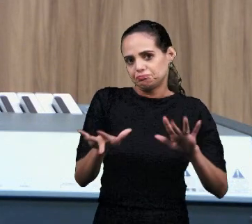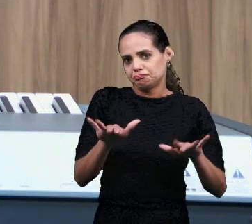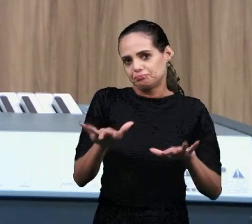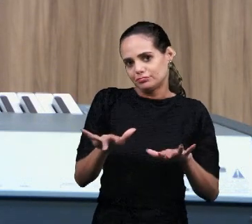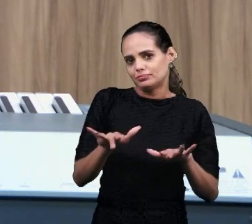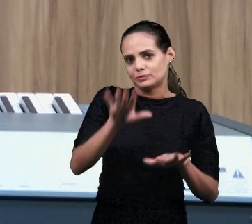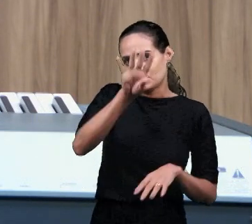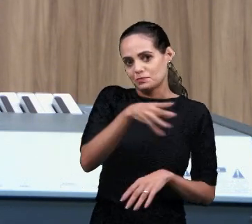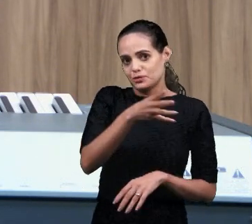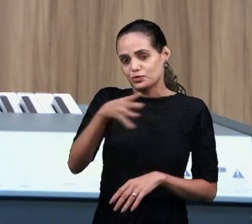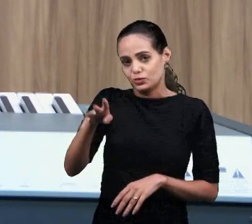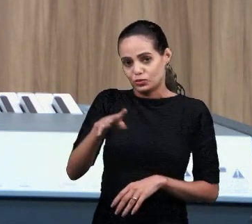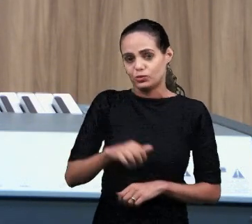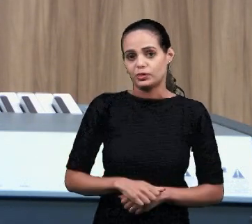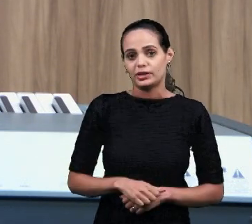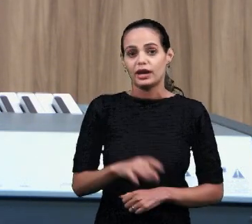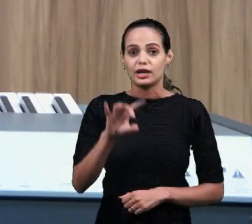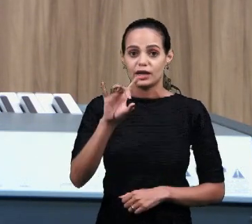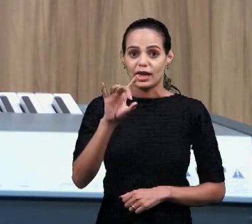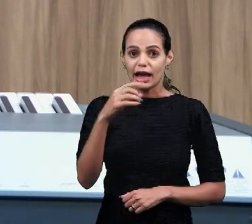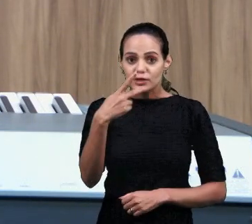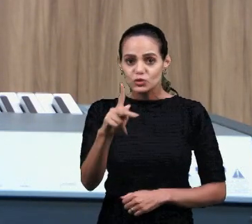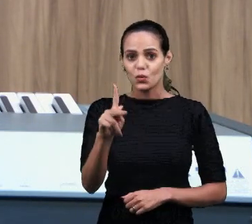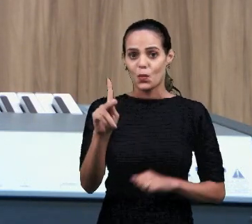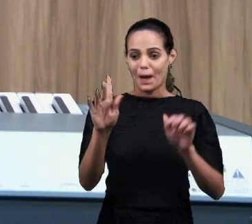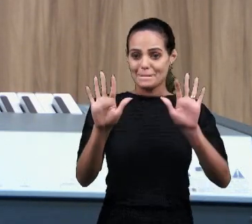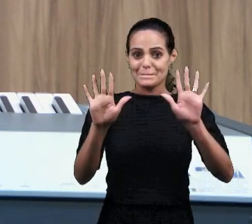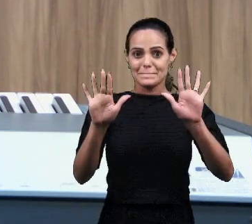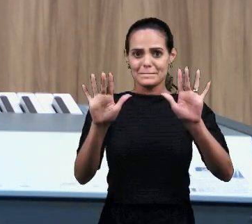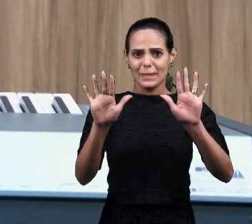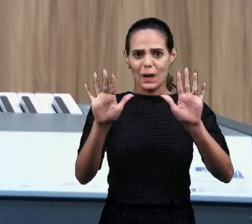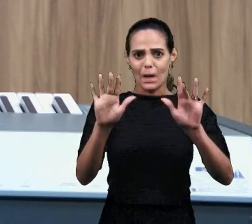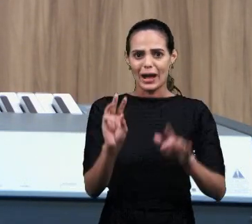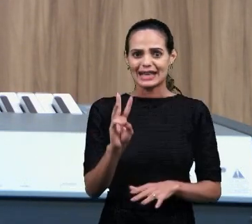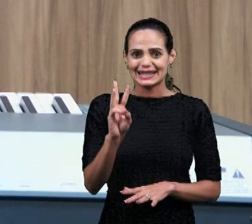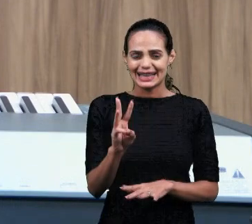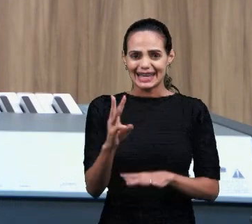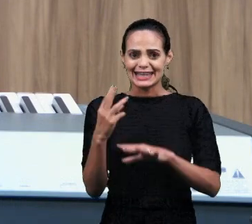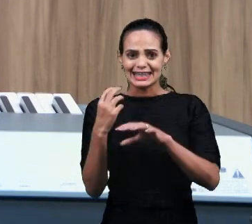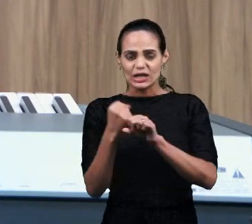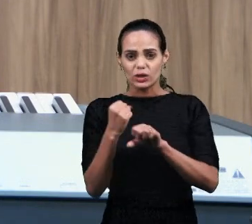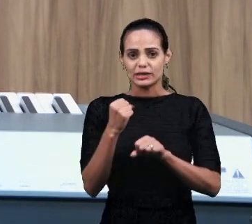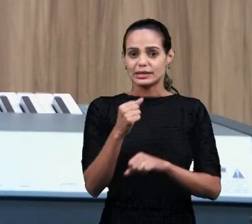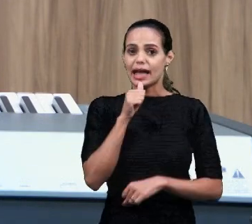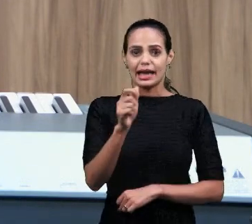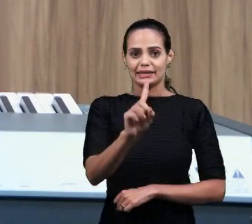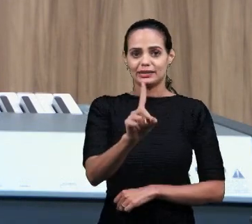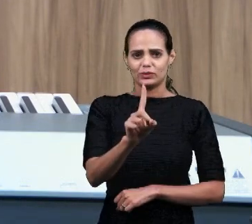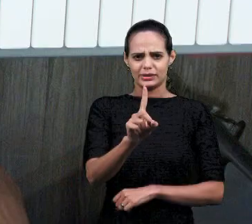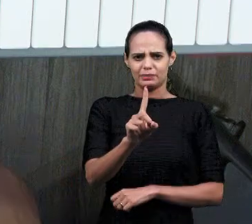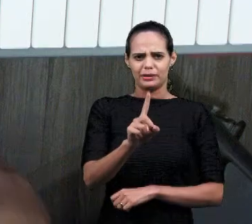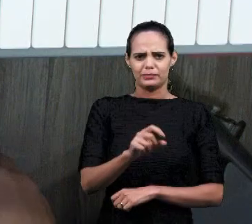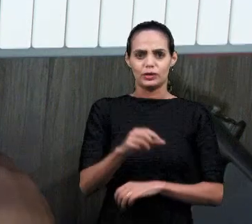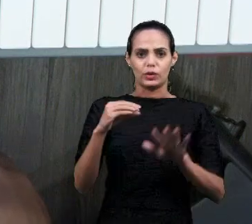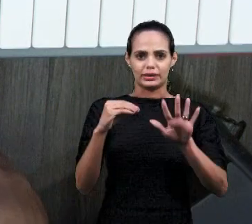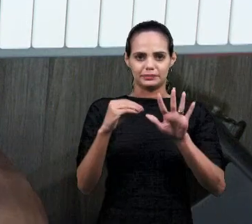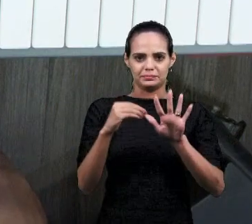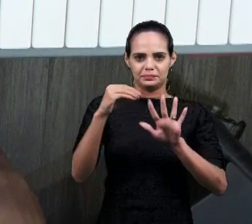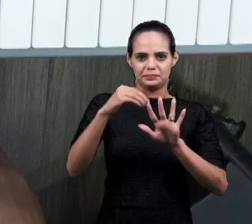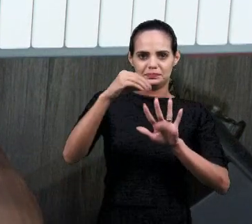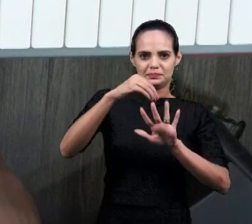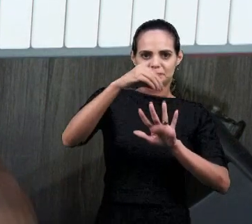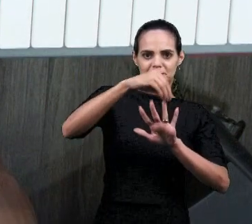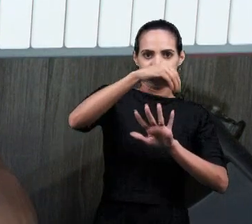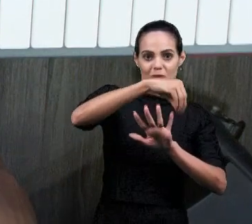fondamental. Si votre main, tu n'arrives pas à faire les 3 notes, vous pouvez faire